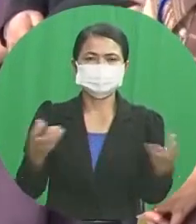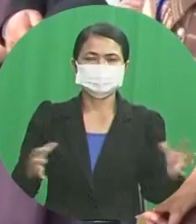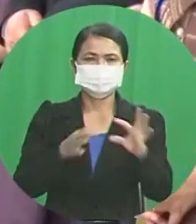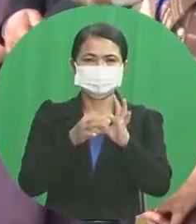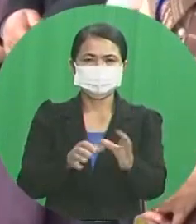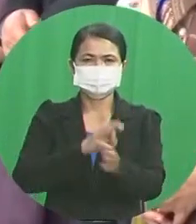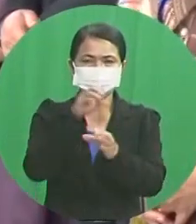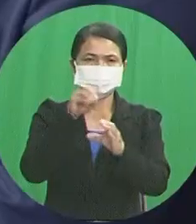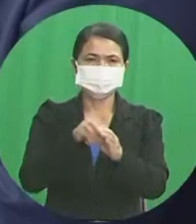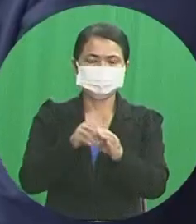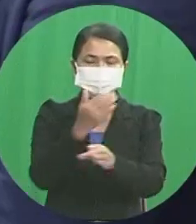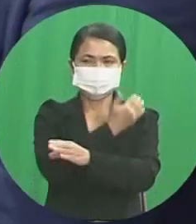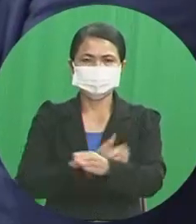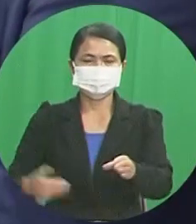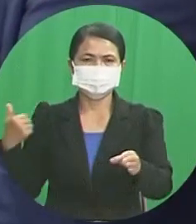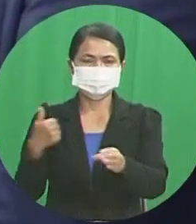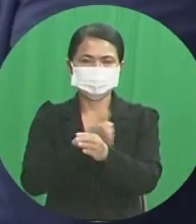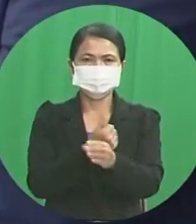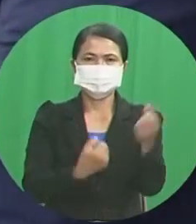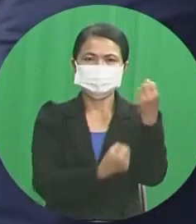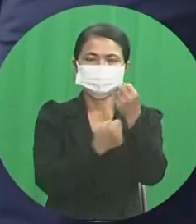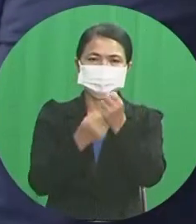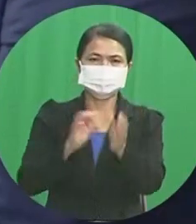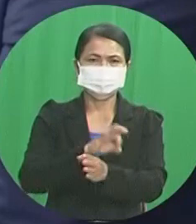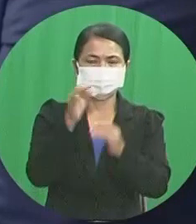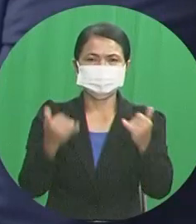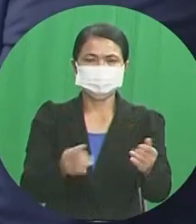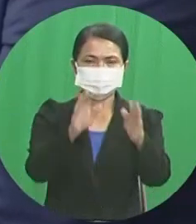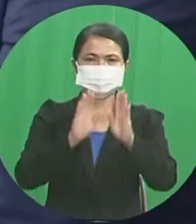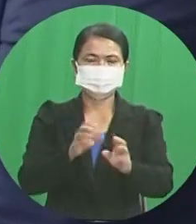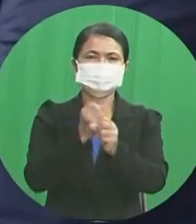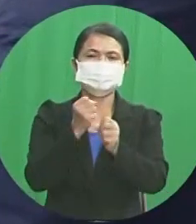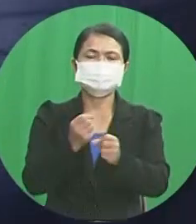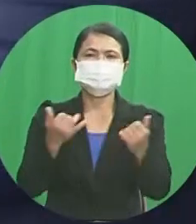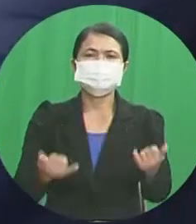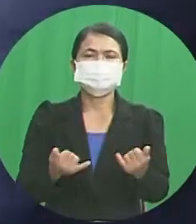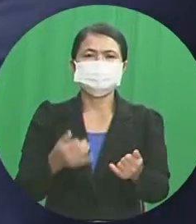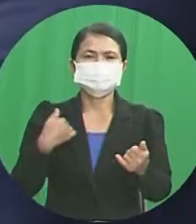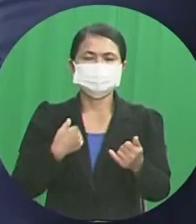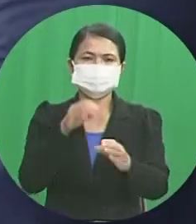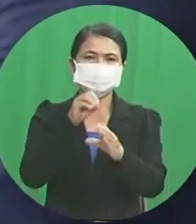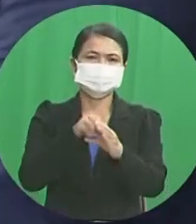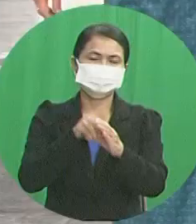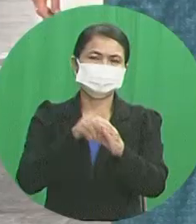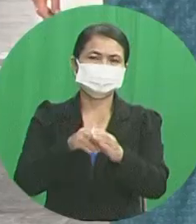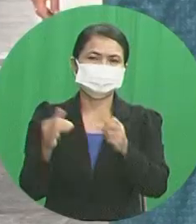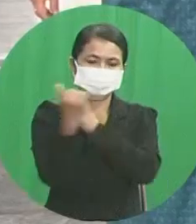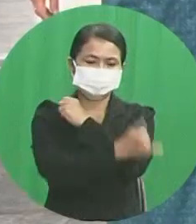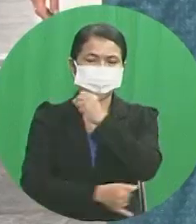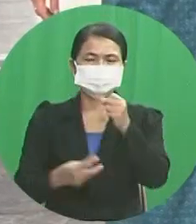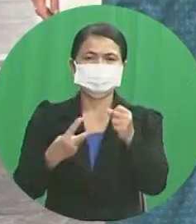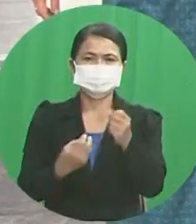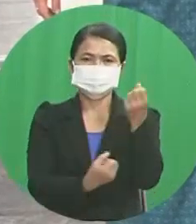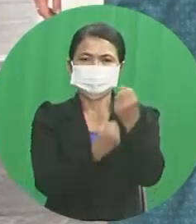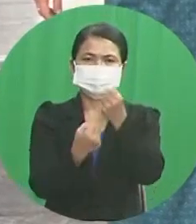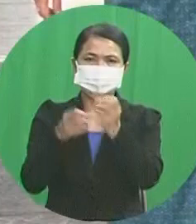ងវិស័យវិនិយោគសម្ដេចតេជោបានគ្រប់គ្រងលើវិស័យនេះហើយជំរុញឲ្យធ្វើយ៉ាងណាឲ្យមានការវិនិយោគរវាងប្រទេសទាំងពីរគ្រប់គ្